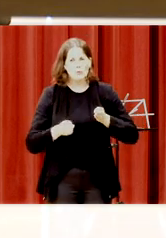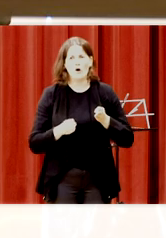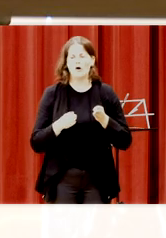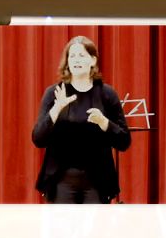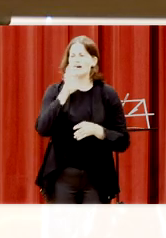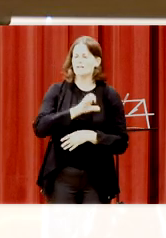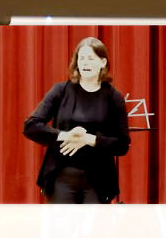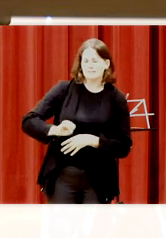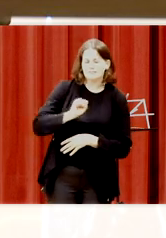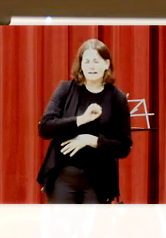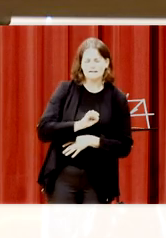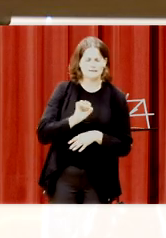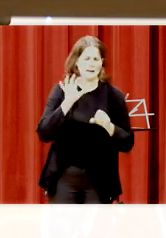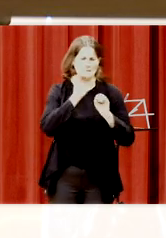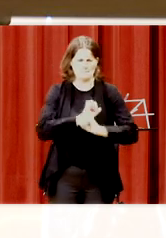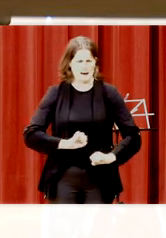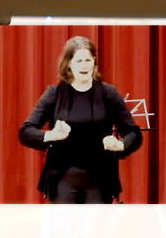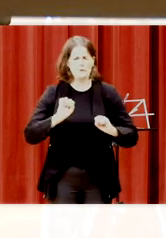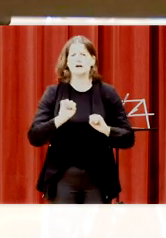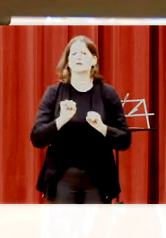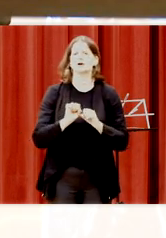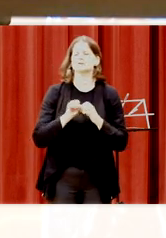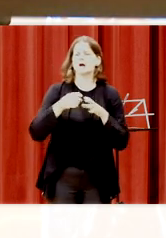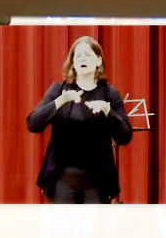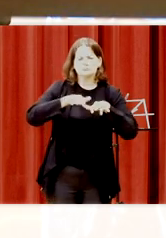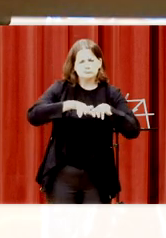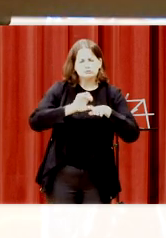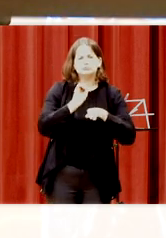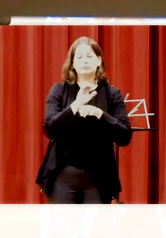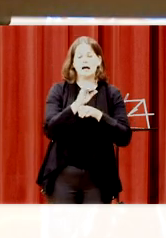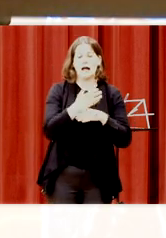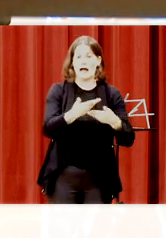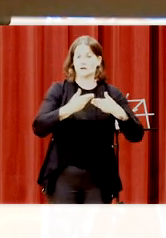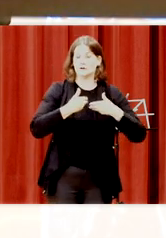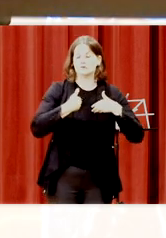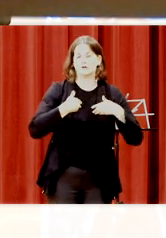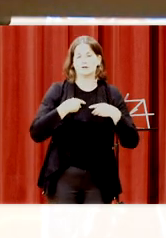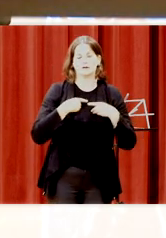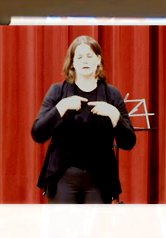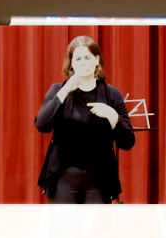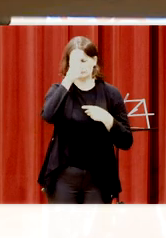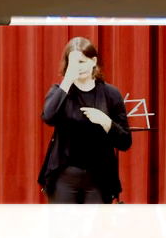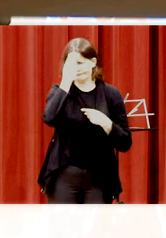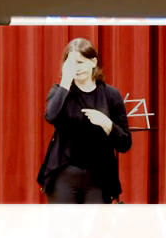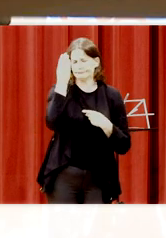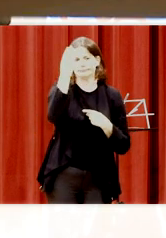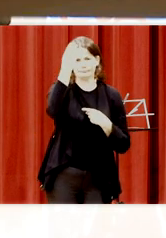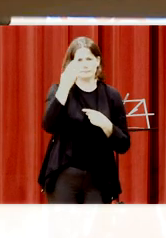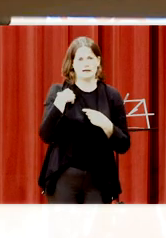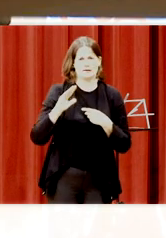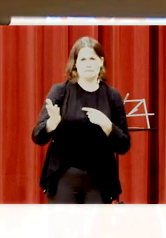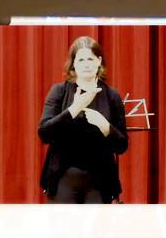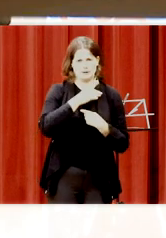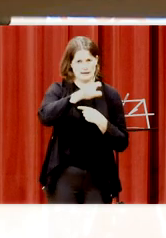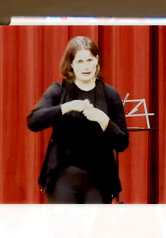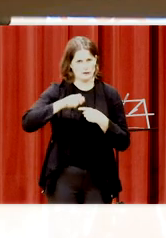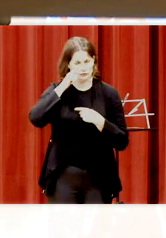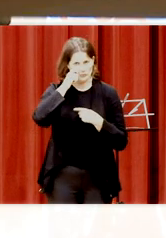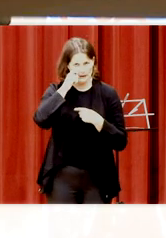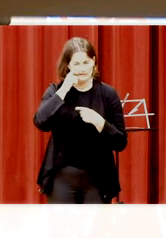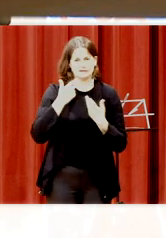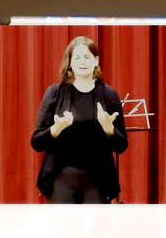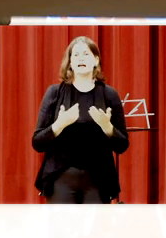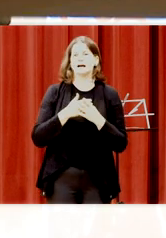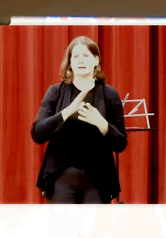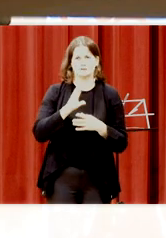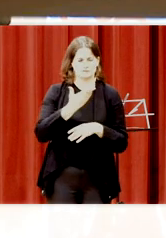es torna contra els humans. I això ha fet molt de mal. Perquè això tothom té, no? Ara, no? Em preguntaven abans, la intel·ligència